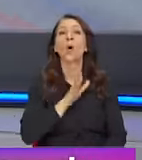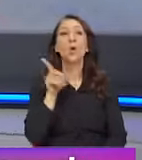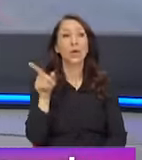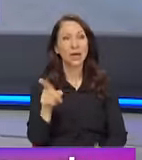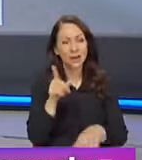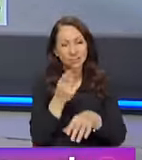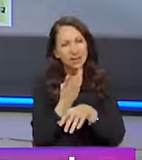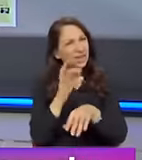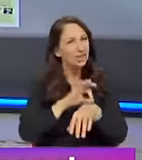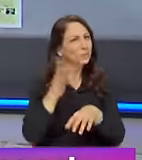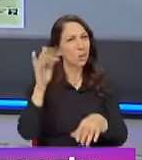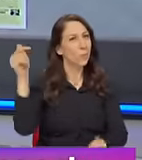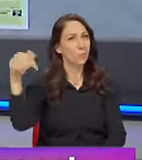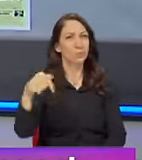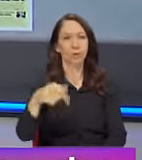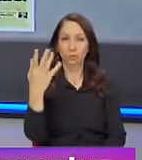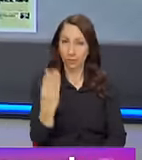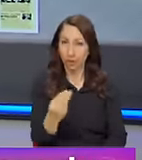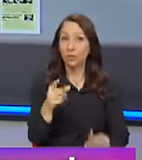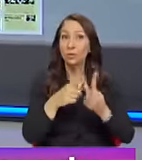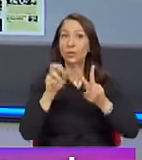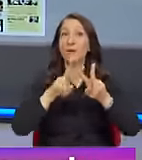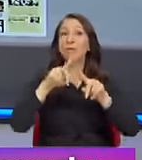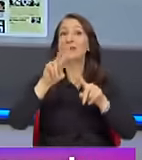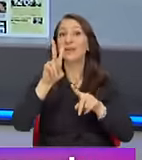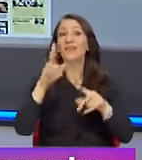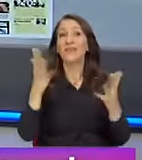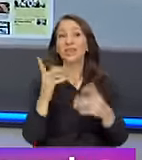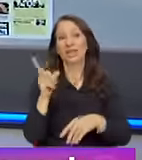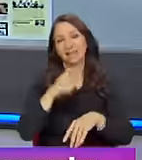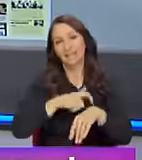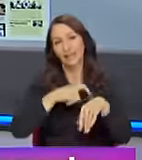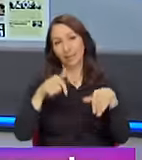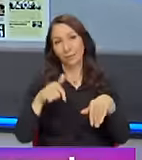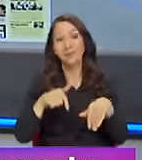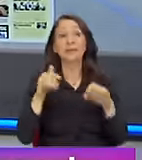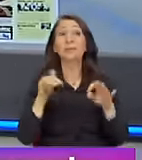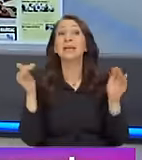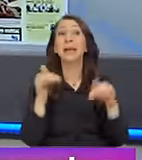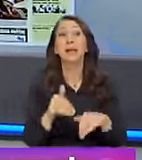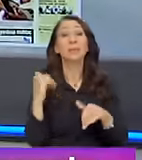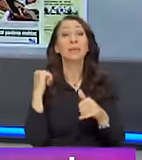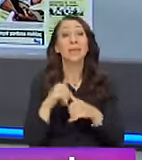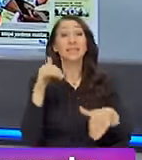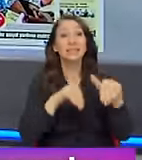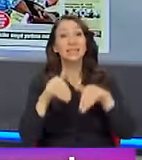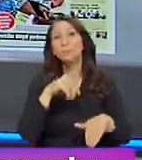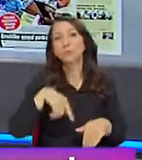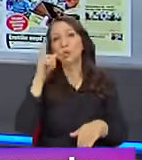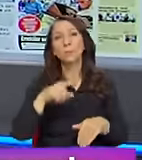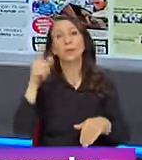İmamoğlu dakikalar sonra burada olacak NAV ekranlarında ve Çalar Saat'te. Şimdi gelelim yine seçim